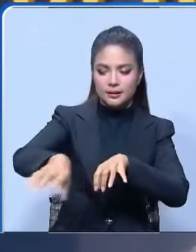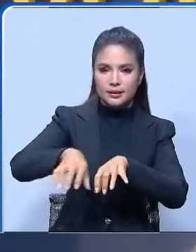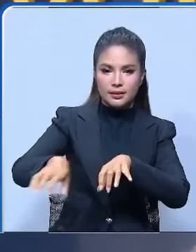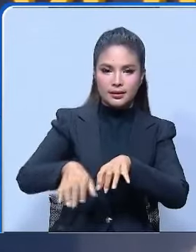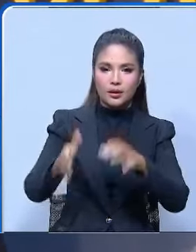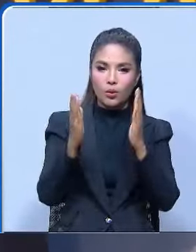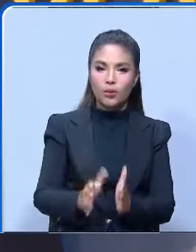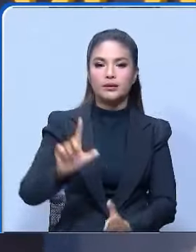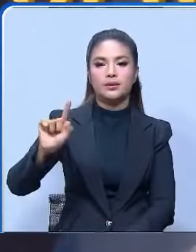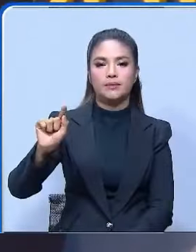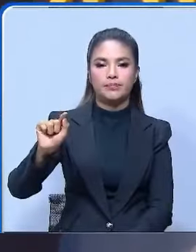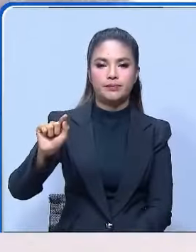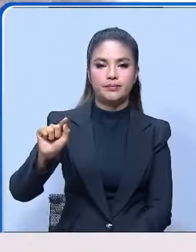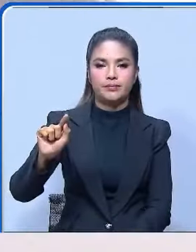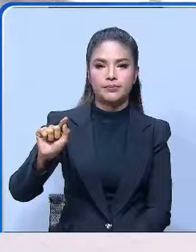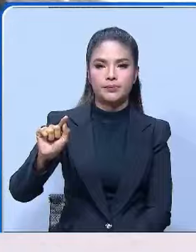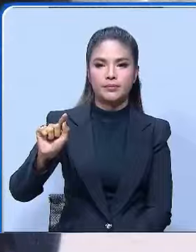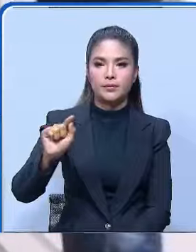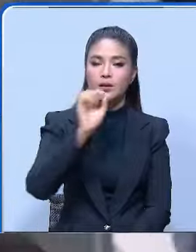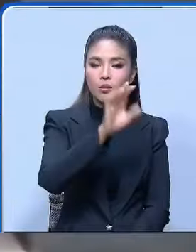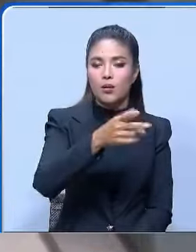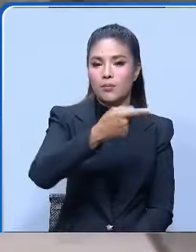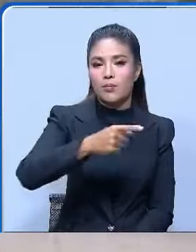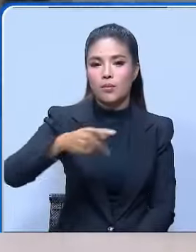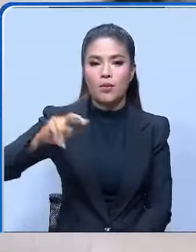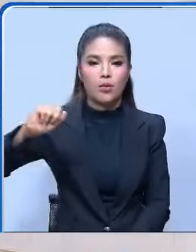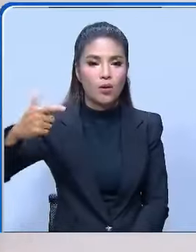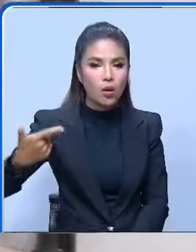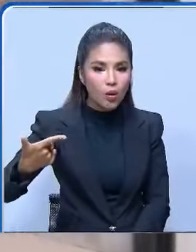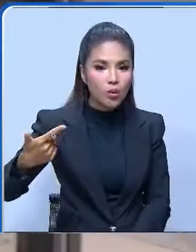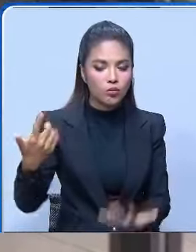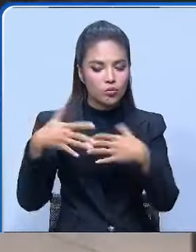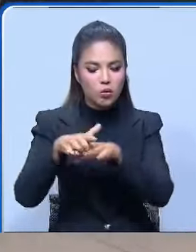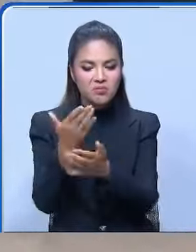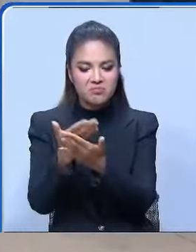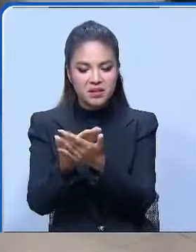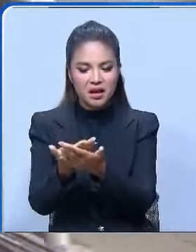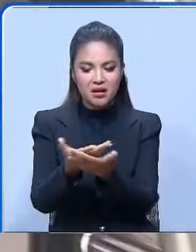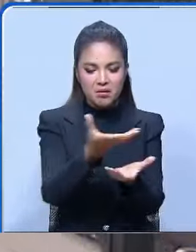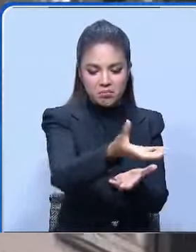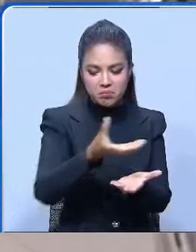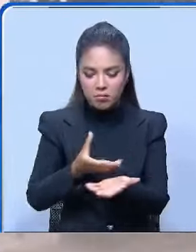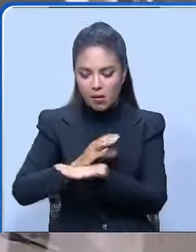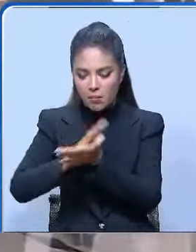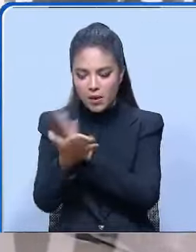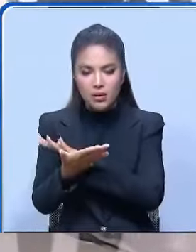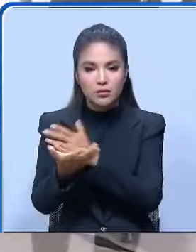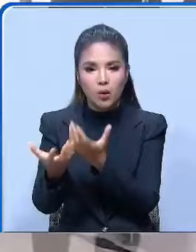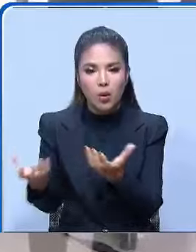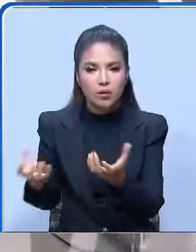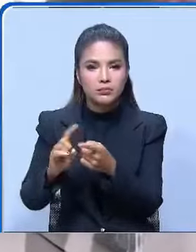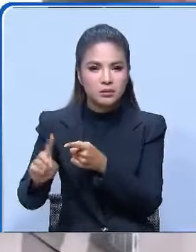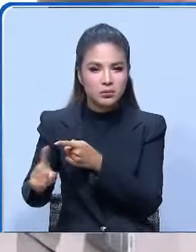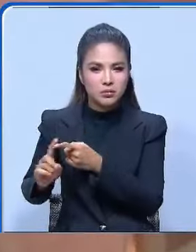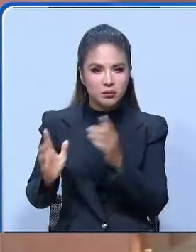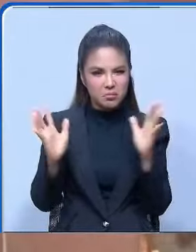20คนรวมถึงจะไปร้องปปง.เพื่อเอาผิดเรื่องร่วมกันฟอกเงินด้วย โอ้เรื่องใหญ่โตเลยนะคะเนี่ย คดีเพียบ